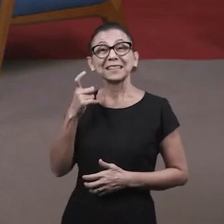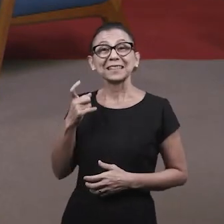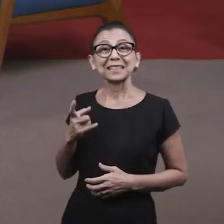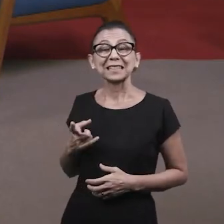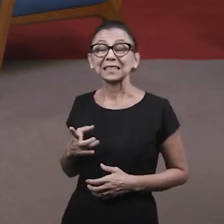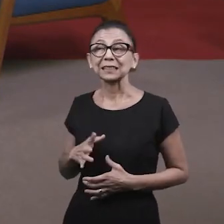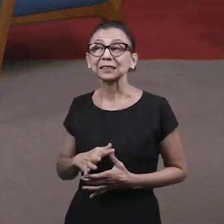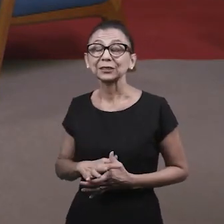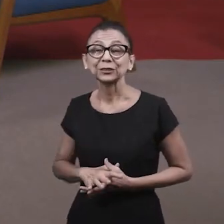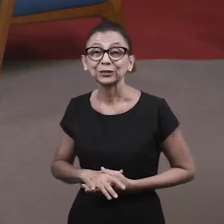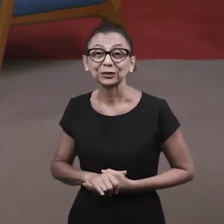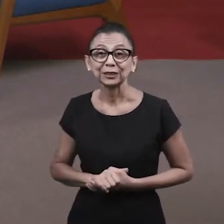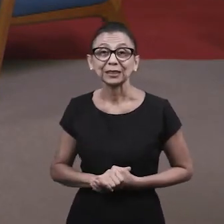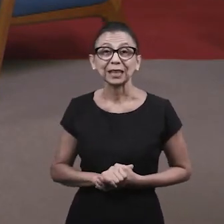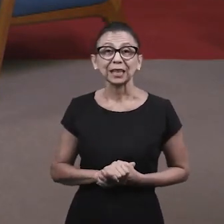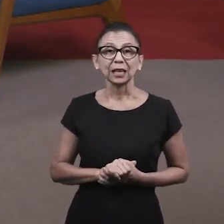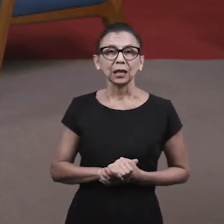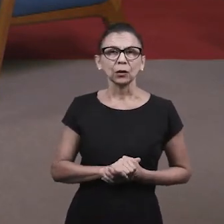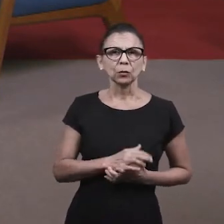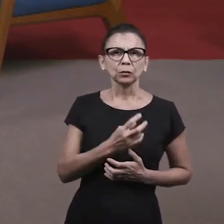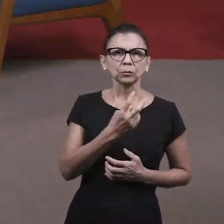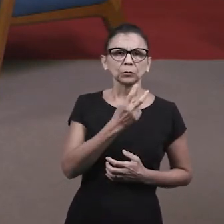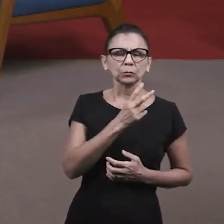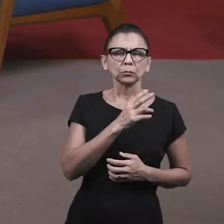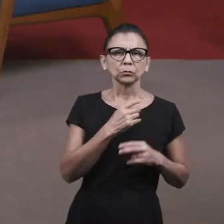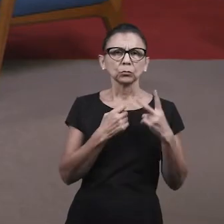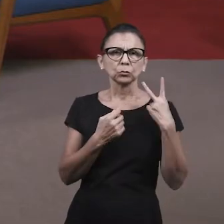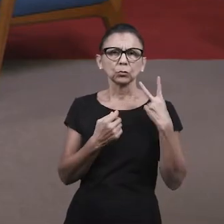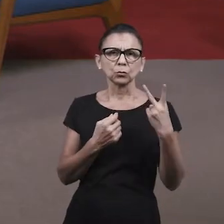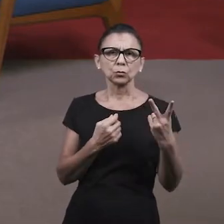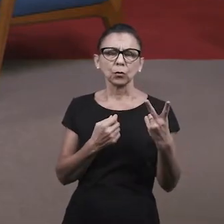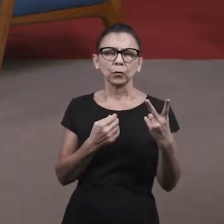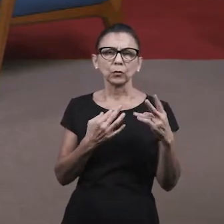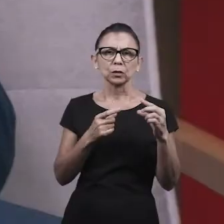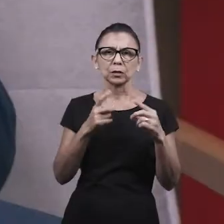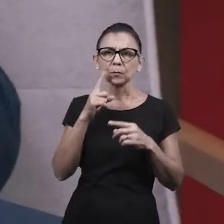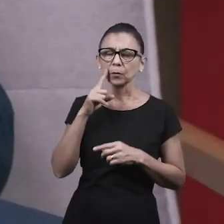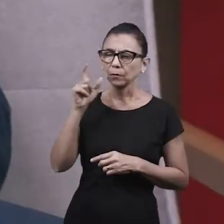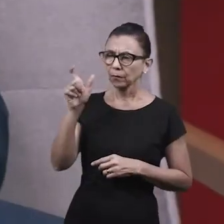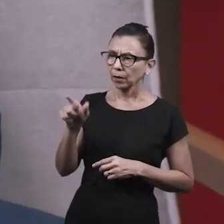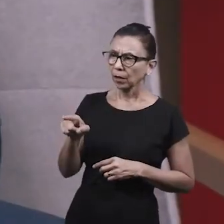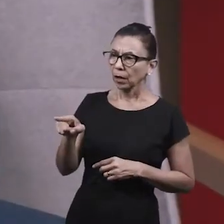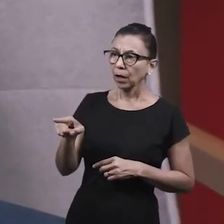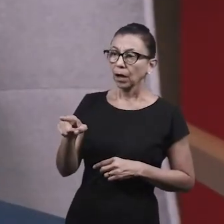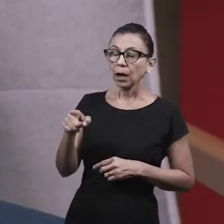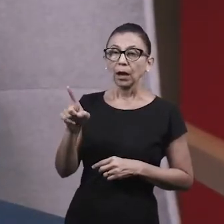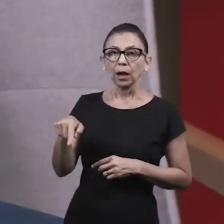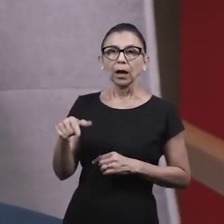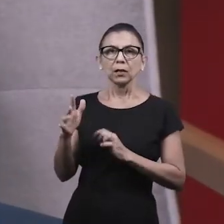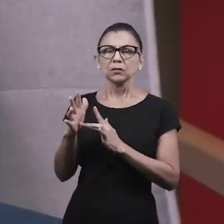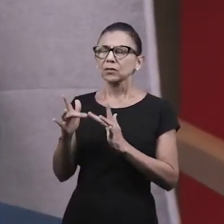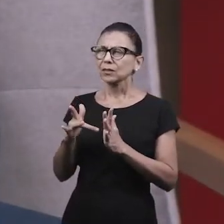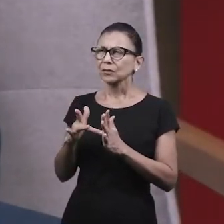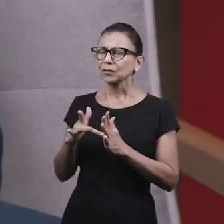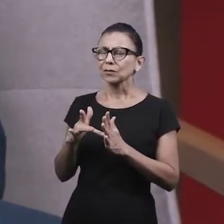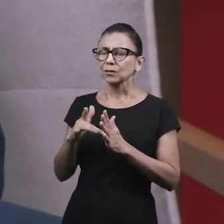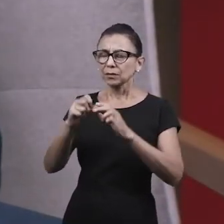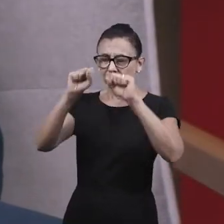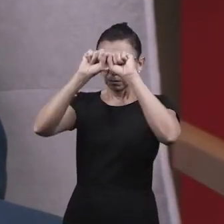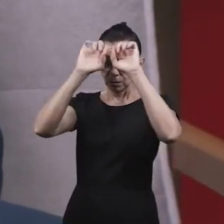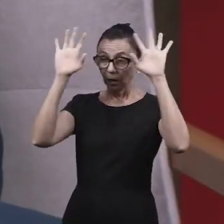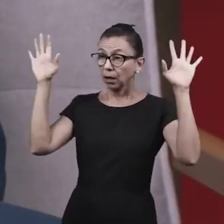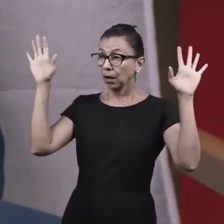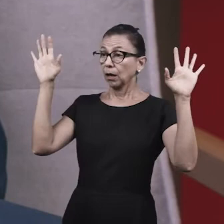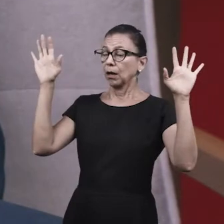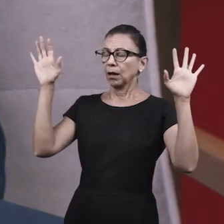pain, Jésus a dit, voici le Seigneur, ça c'est Jésus. Ils ont commenté entre eux une chose. Quand on était